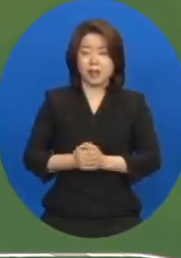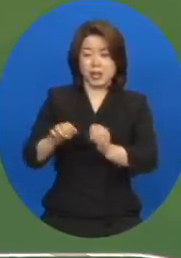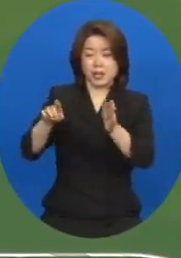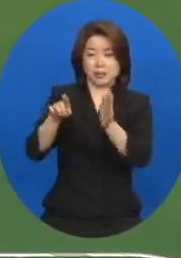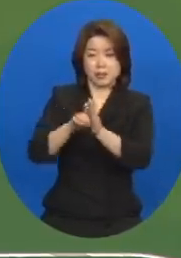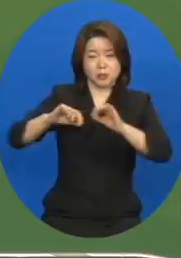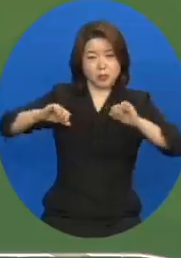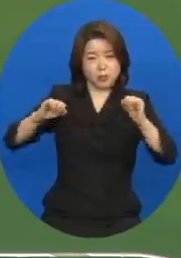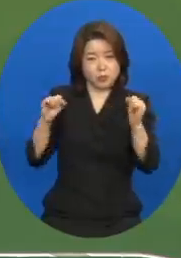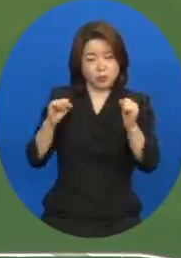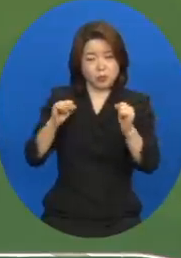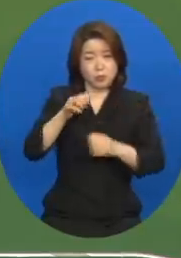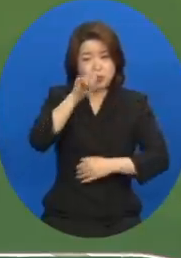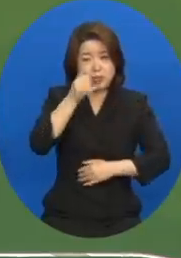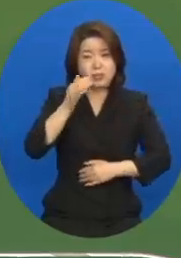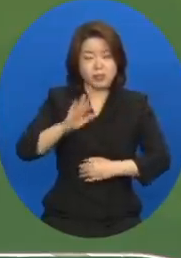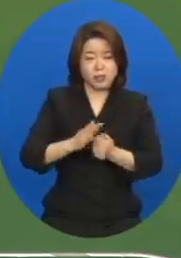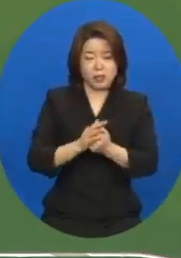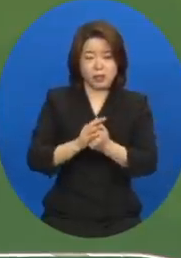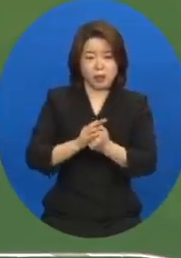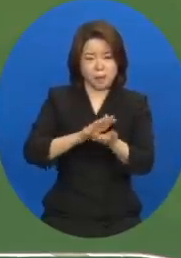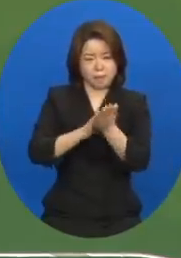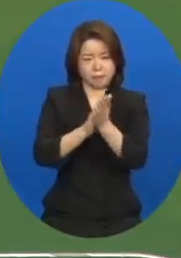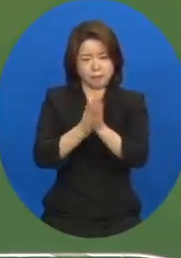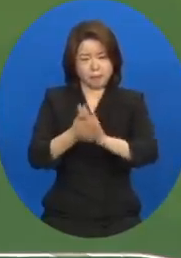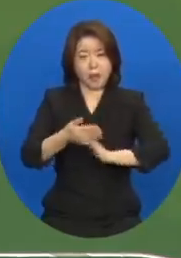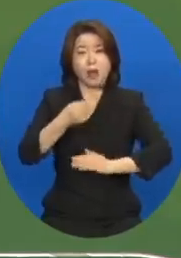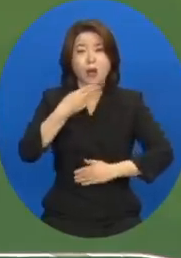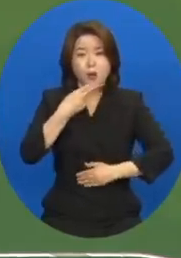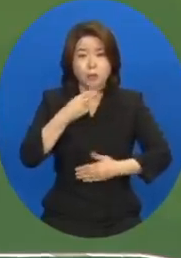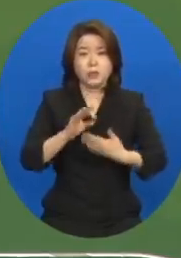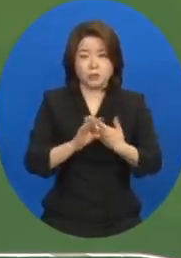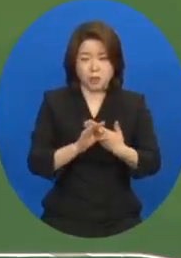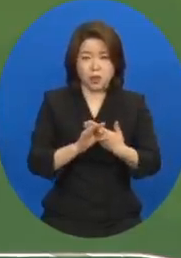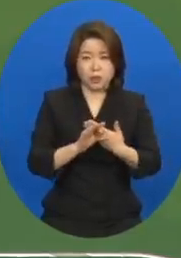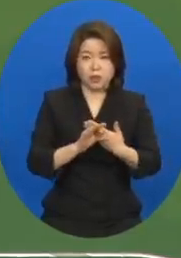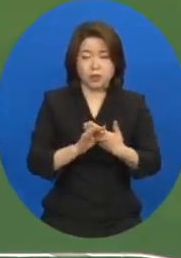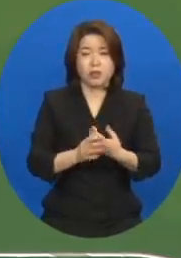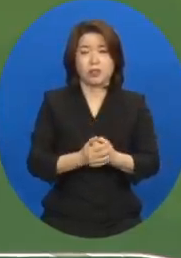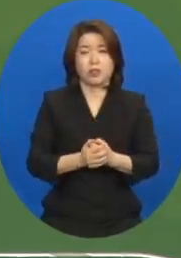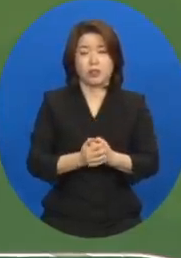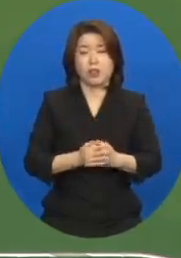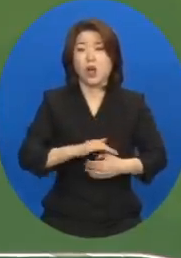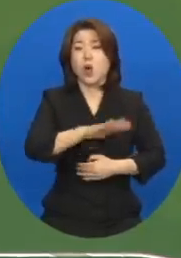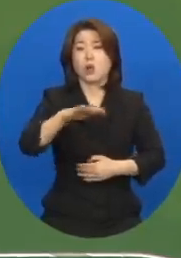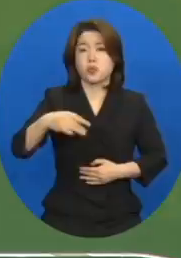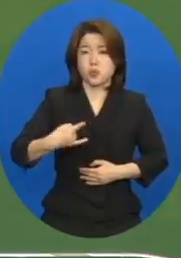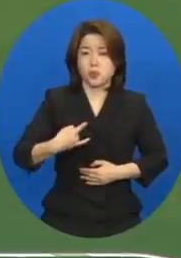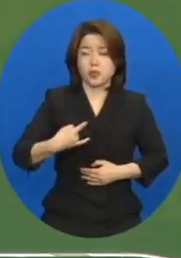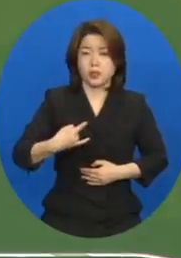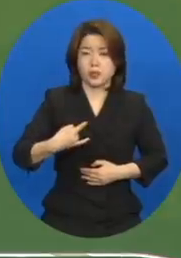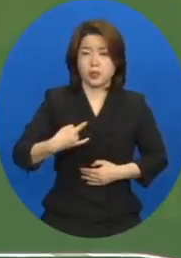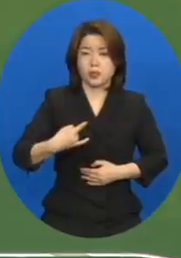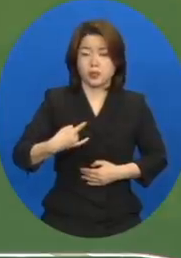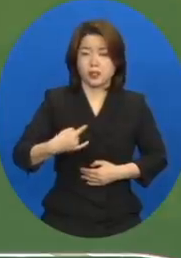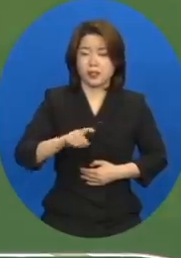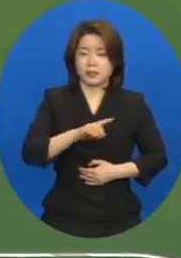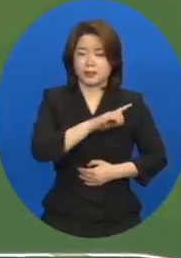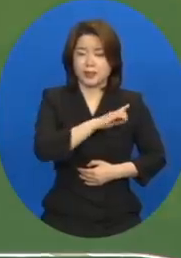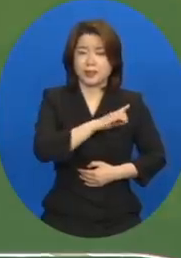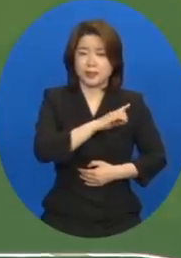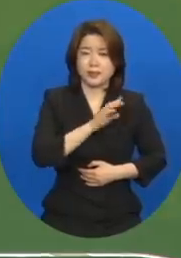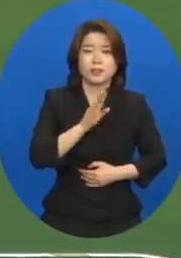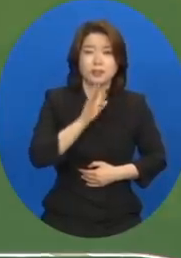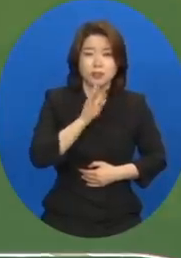믿음으로 순종은 했는데 변화가 없을 때, 그때 우리에게 있어서 가장